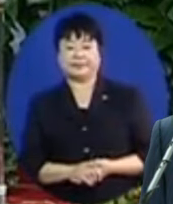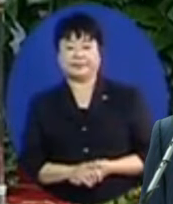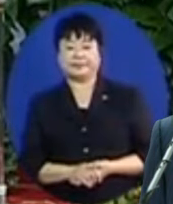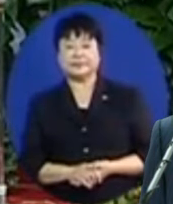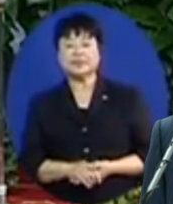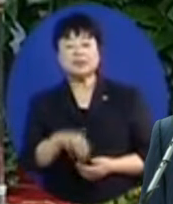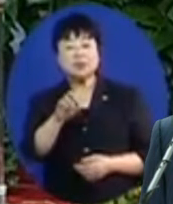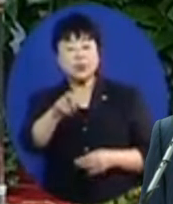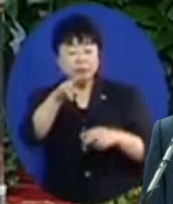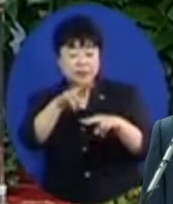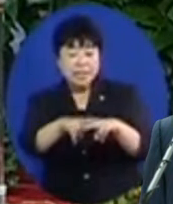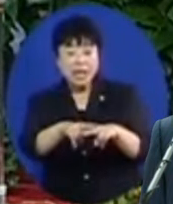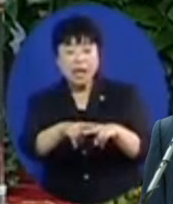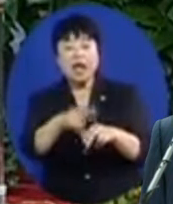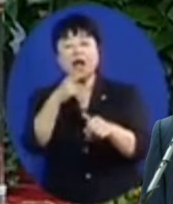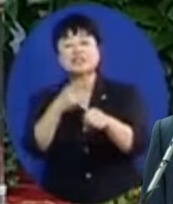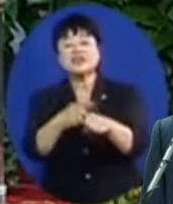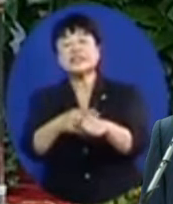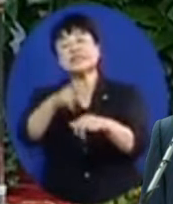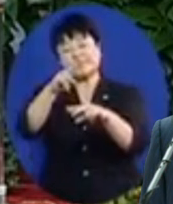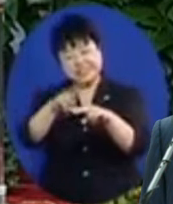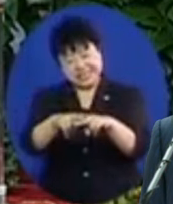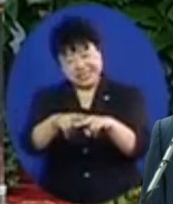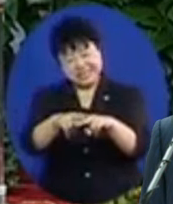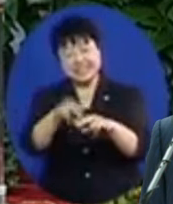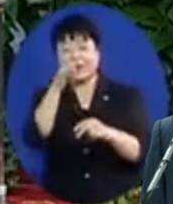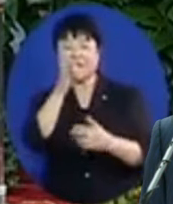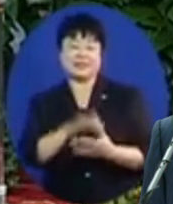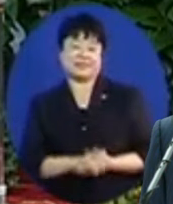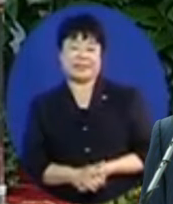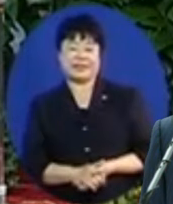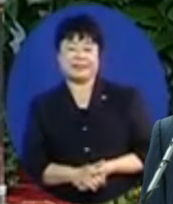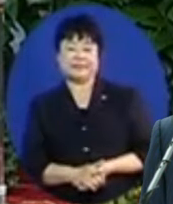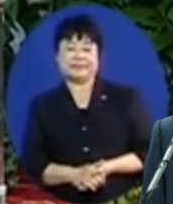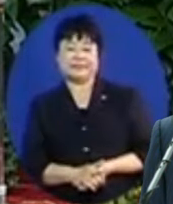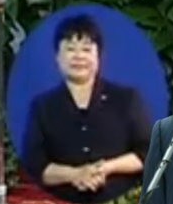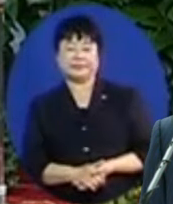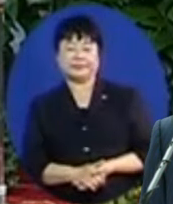보좌가 있는데 그것이 선생님의 보좌입니다. 그렇게 말하니까